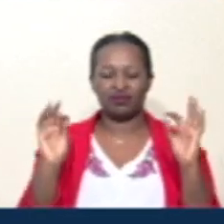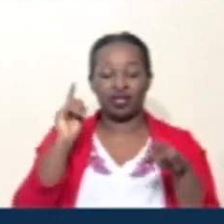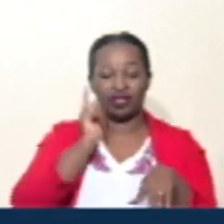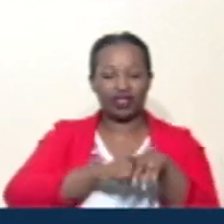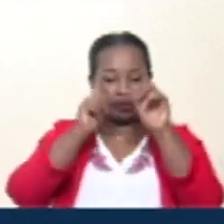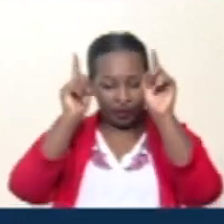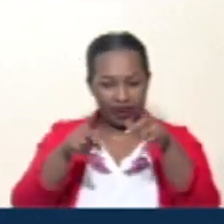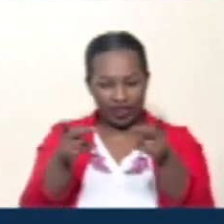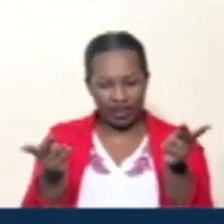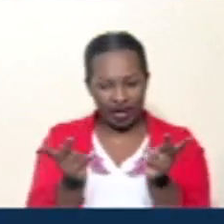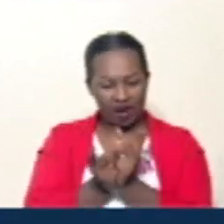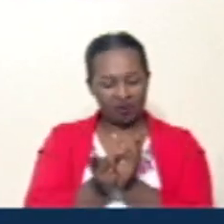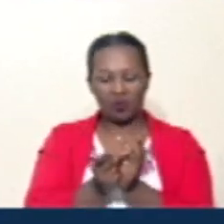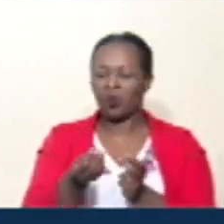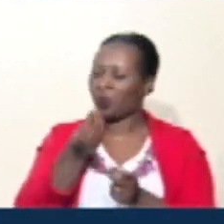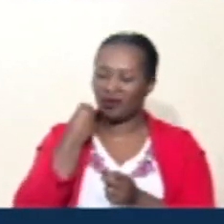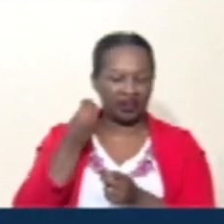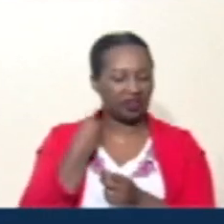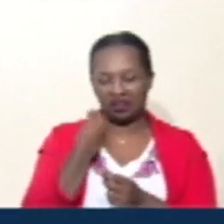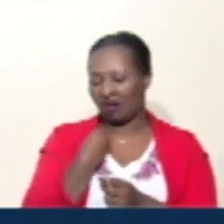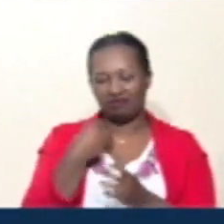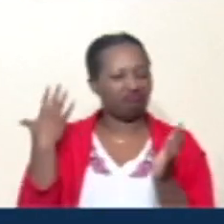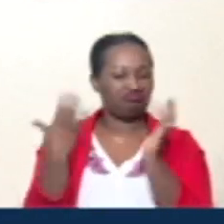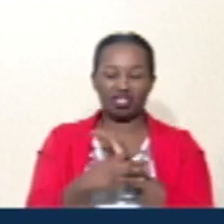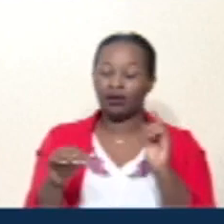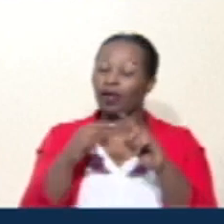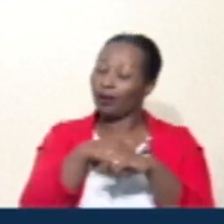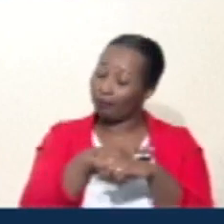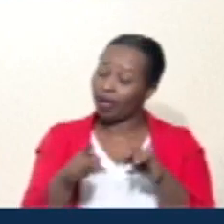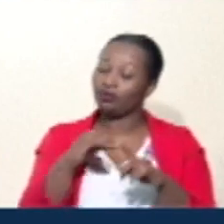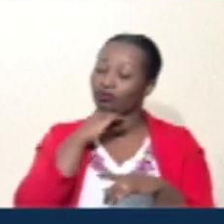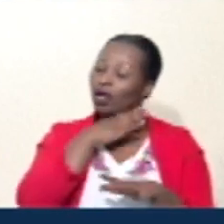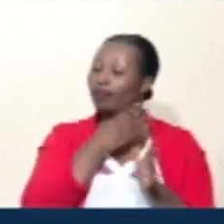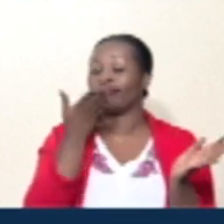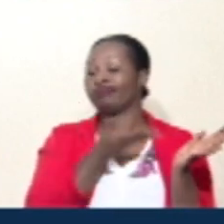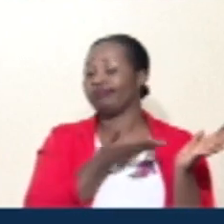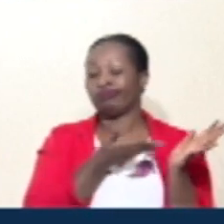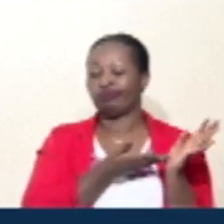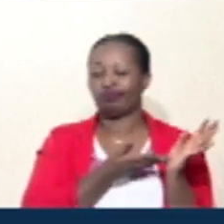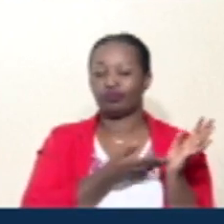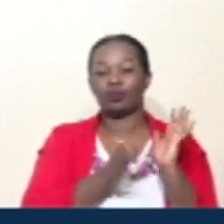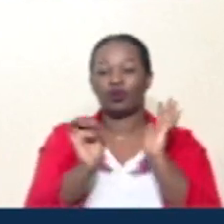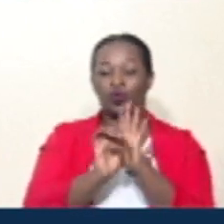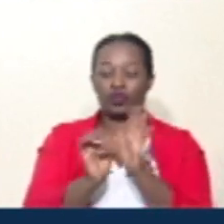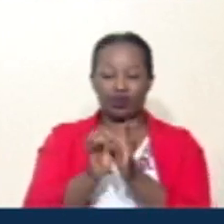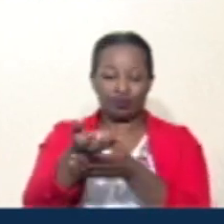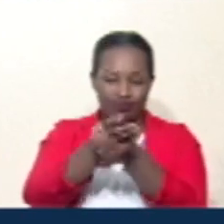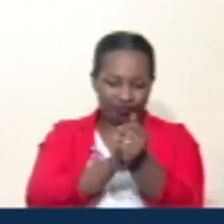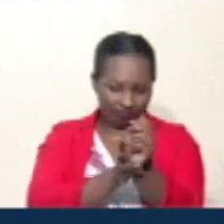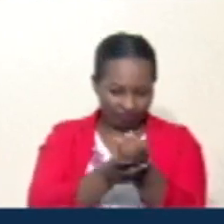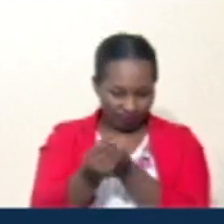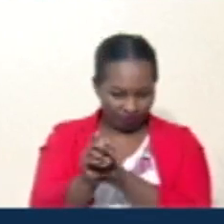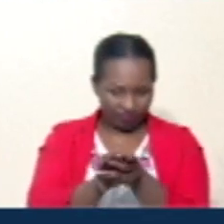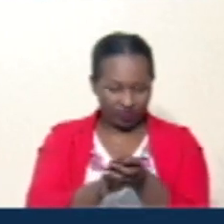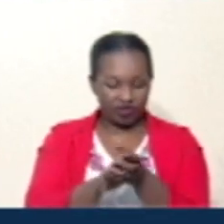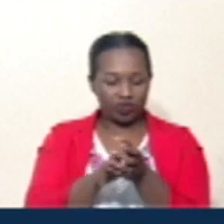wagera ku kintu ukirira nta kibazo, ariko kandi umwanda ubuhari. N'ikimenyimenyi ugiye gukaraba uri